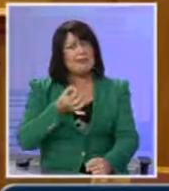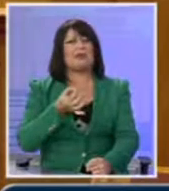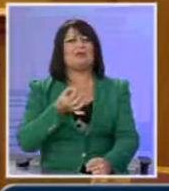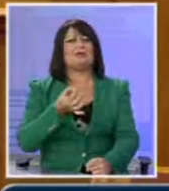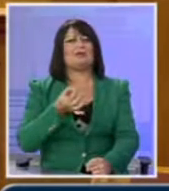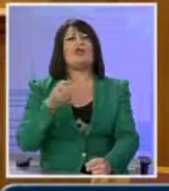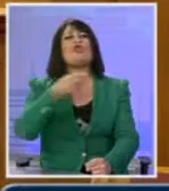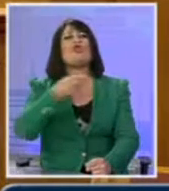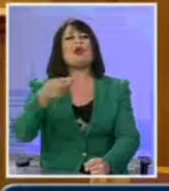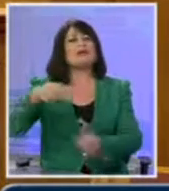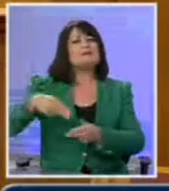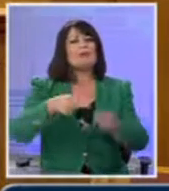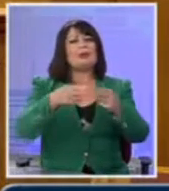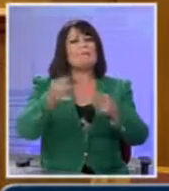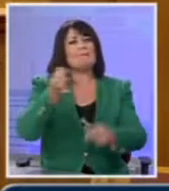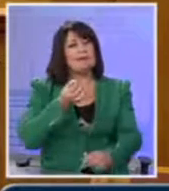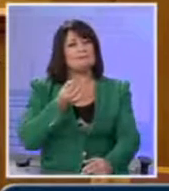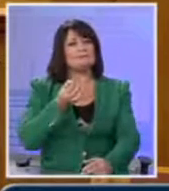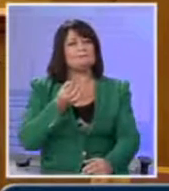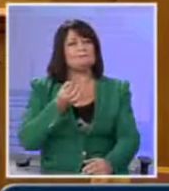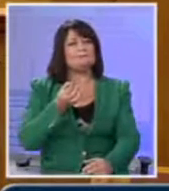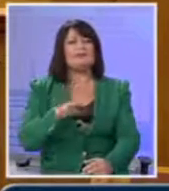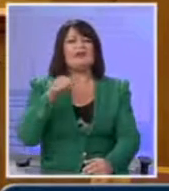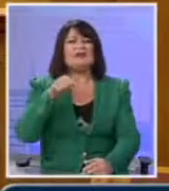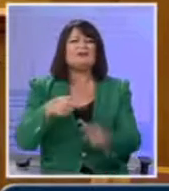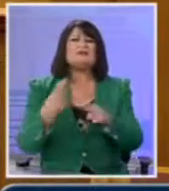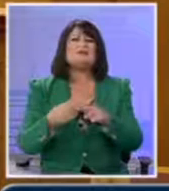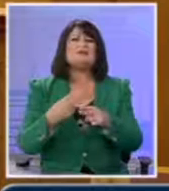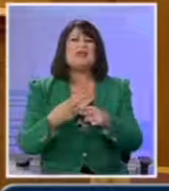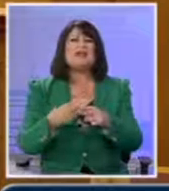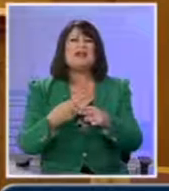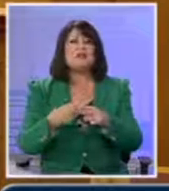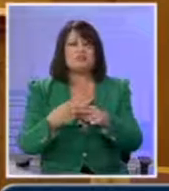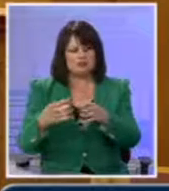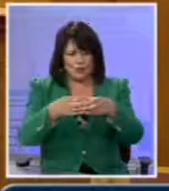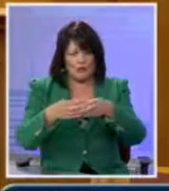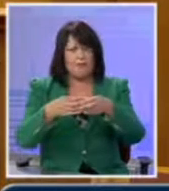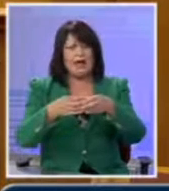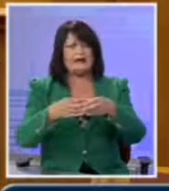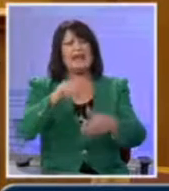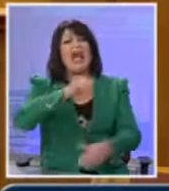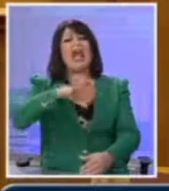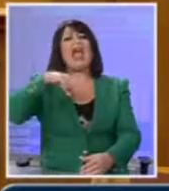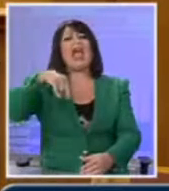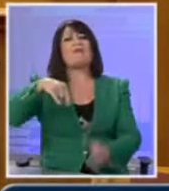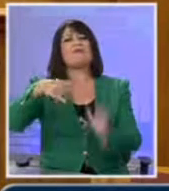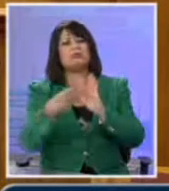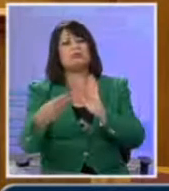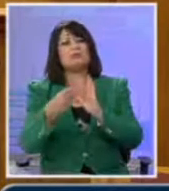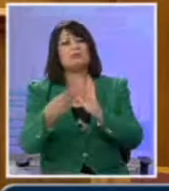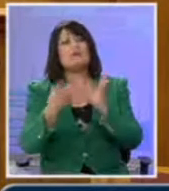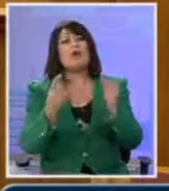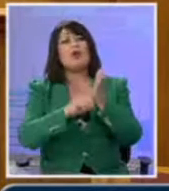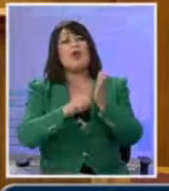κύριος Θοδωράκης, απομιζά σημαντικό τμήμα του ΑΕΠ μαζί με την